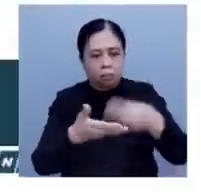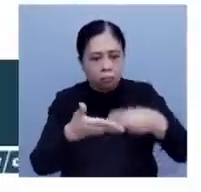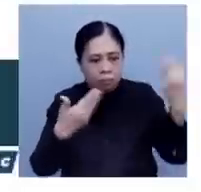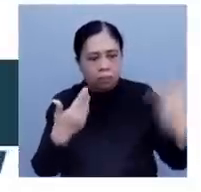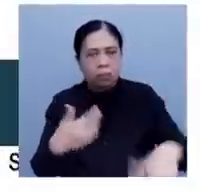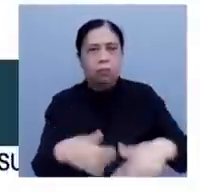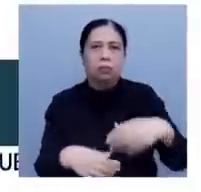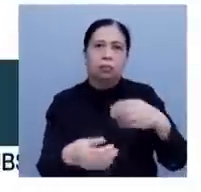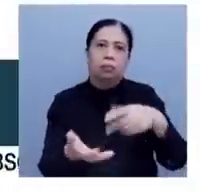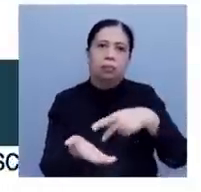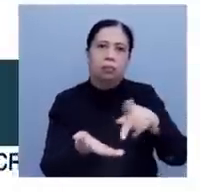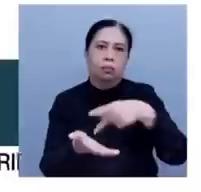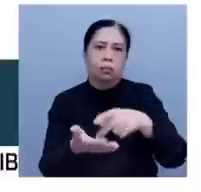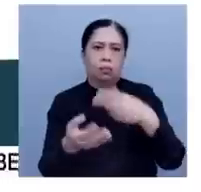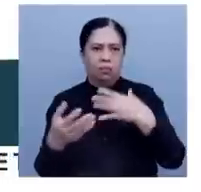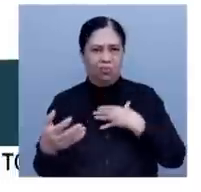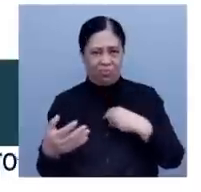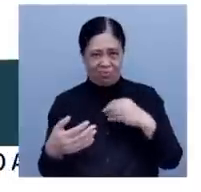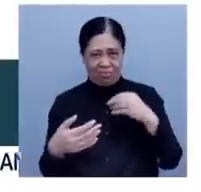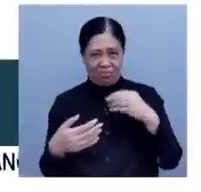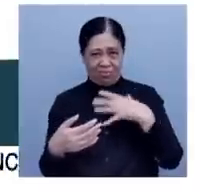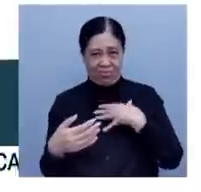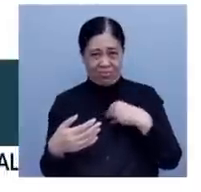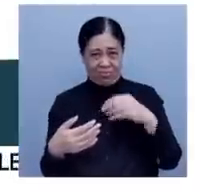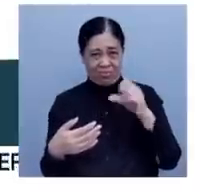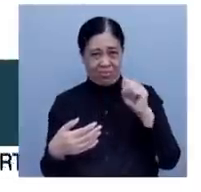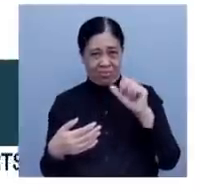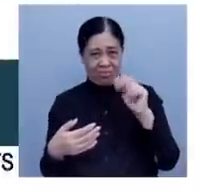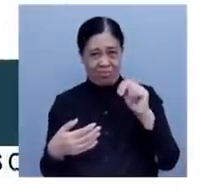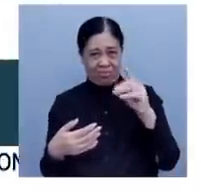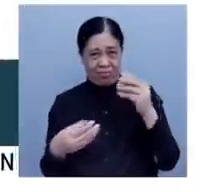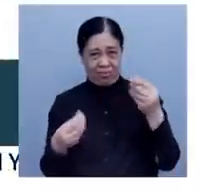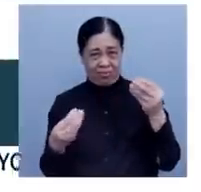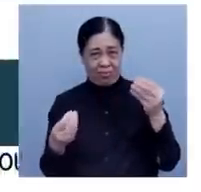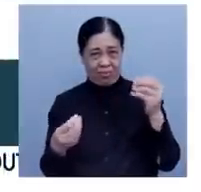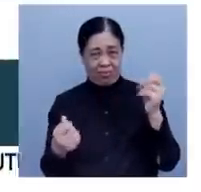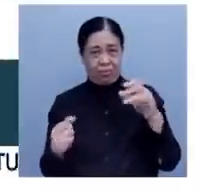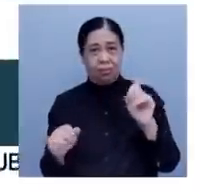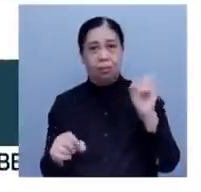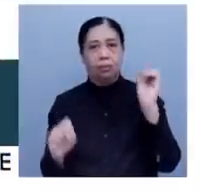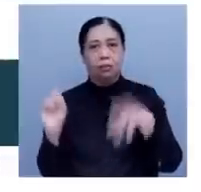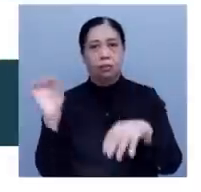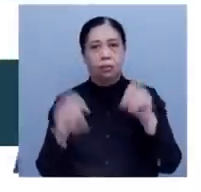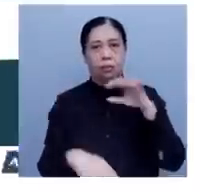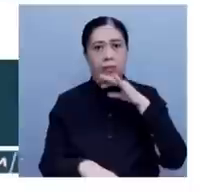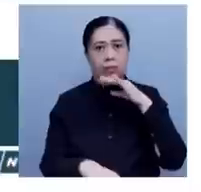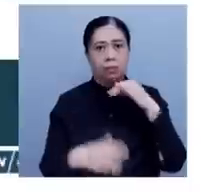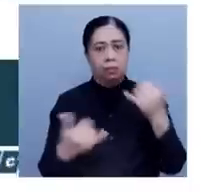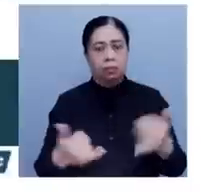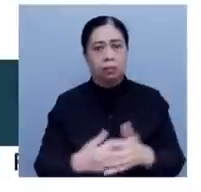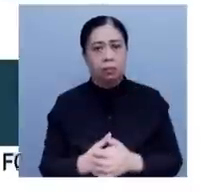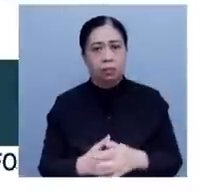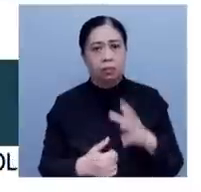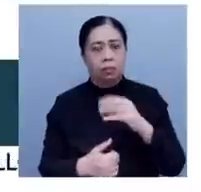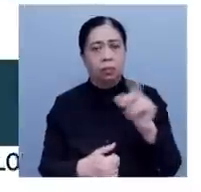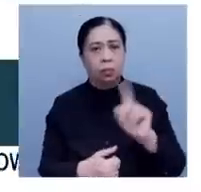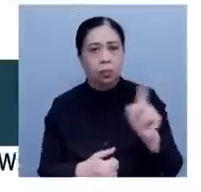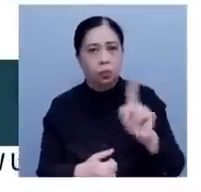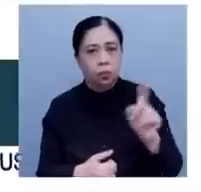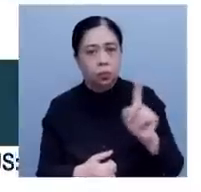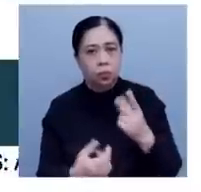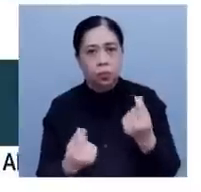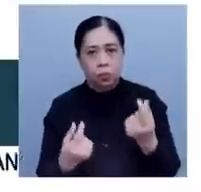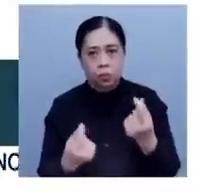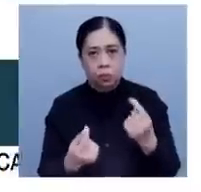pesos for that white sand beach, which is useless. Now, tambakan ngayon ng basura yan. At ano ang ginawa